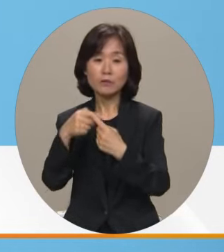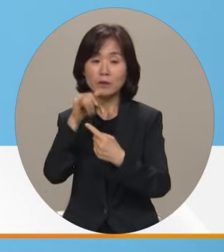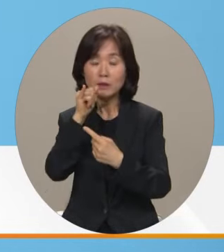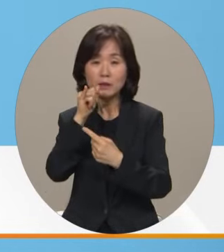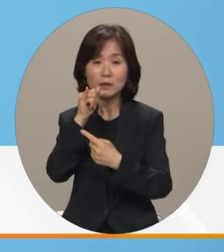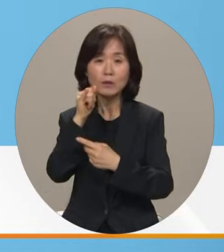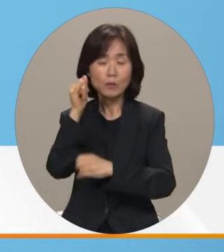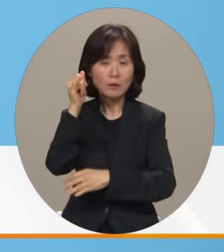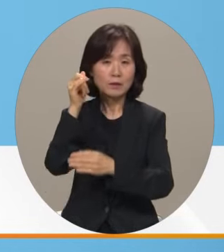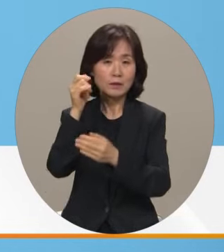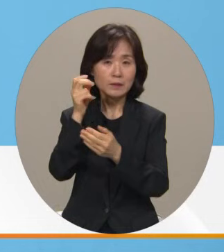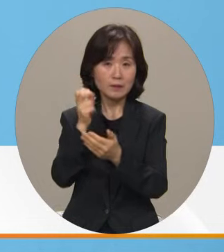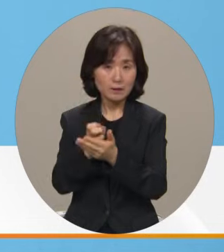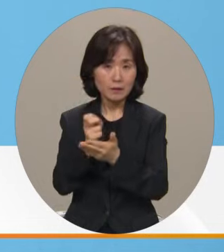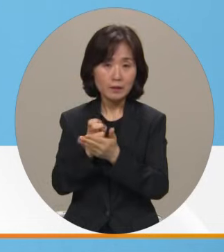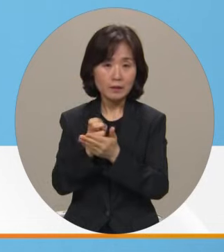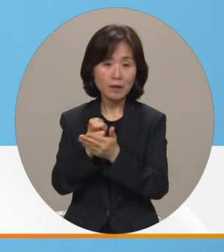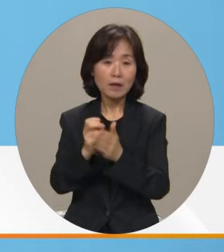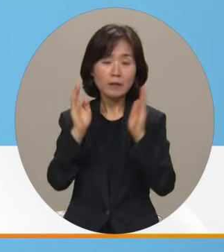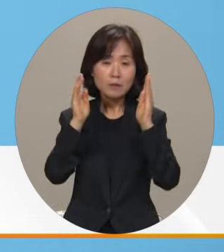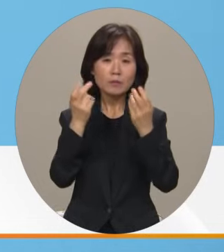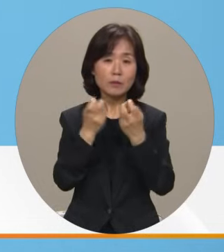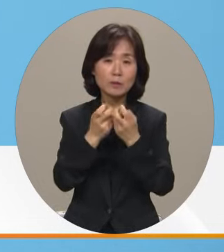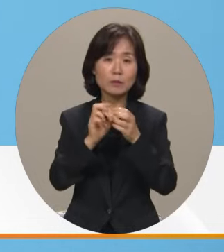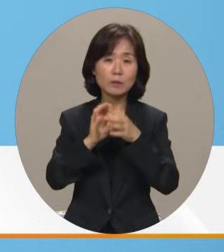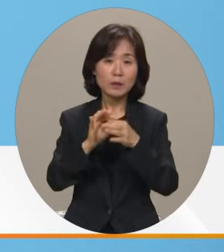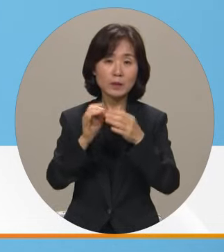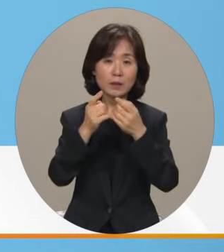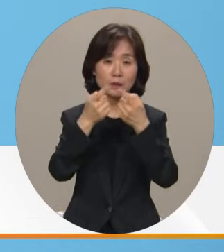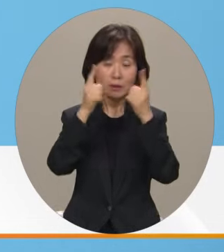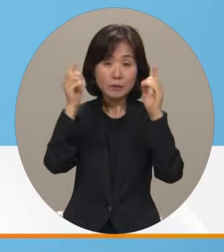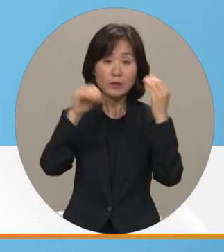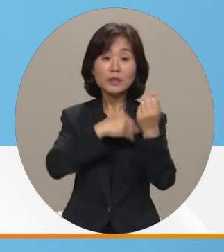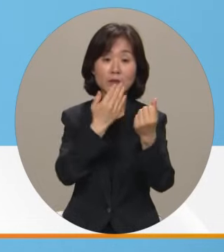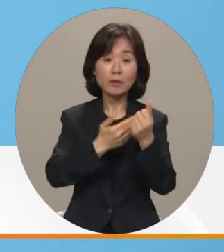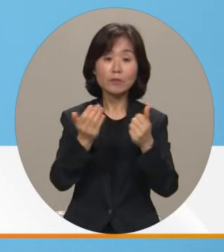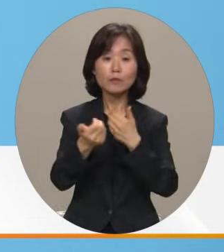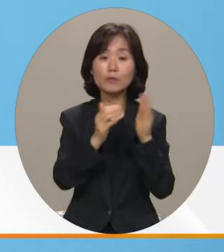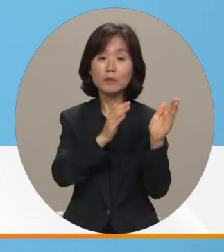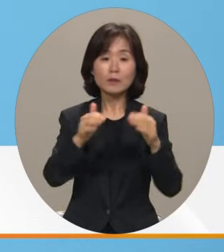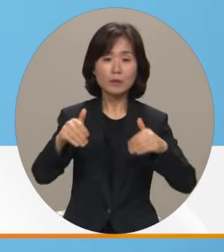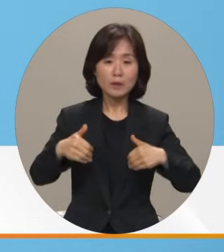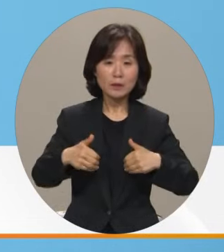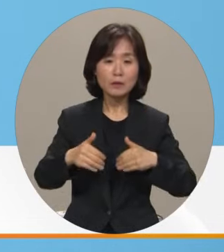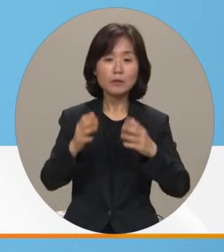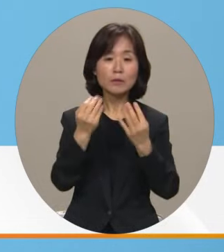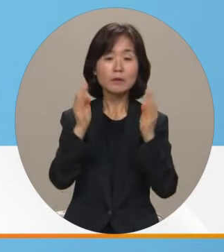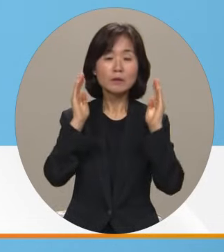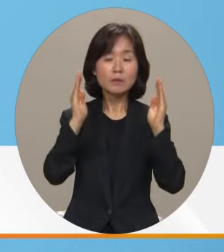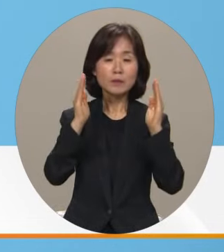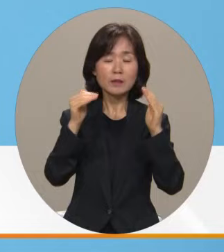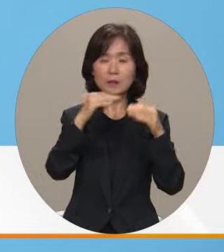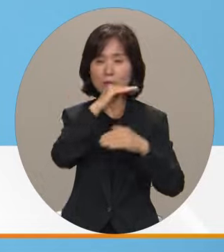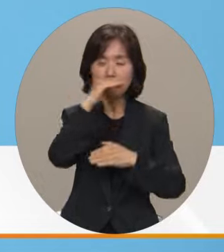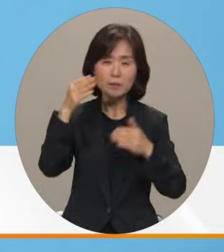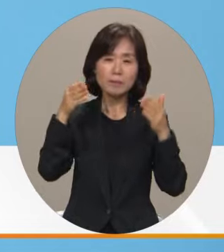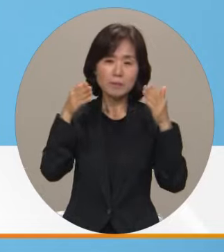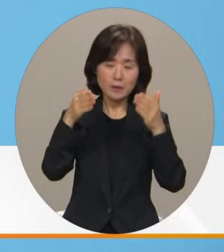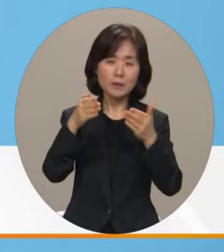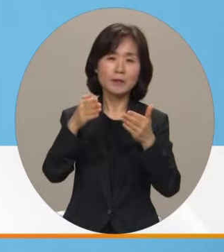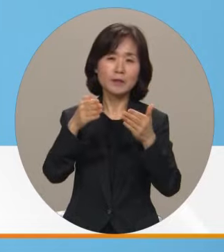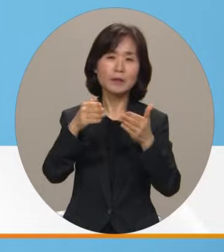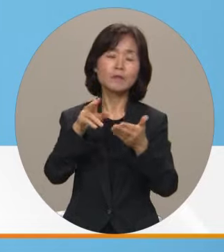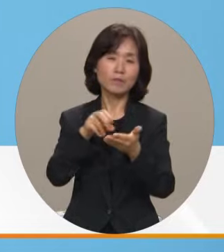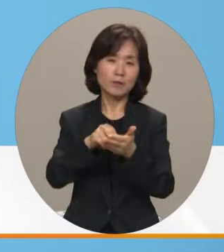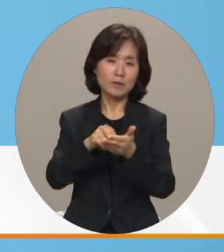준비를 해야 된다라는 수학 학습의 올바른 방향을 담고 있는 평가였다